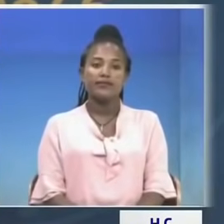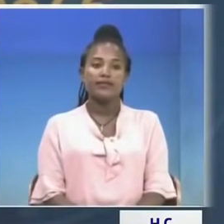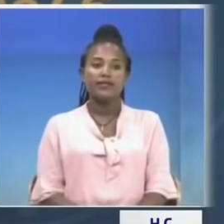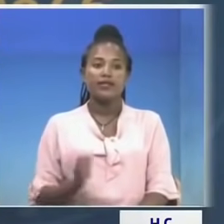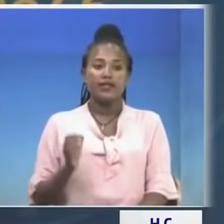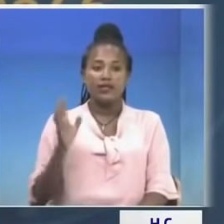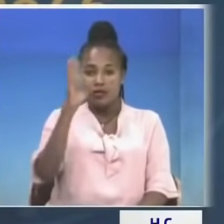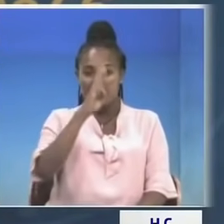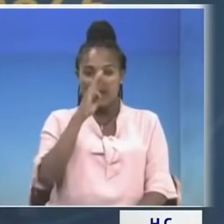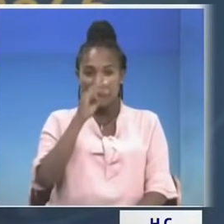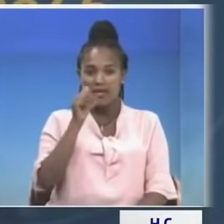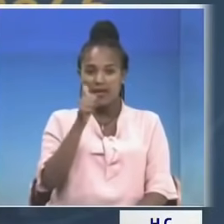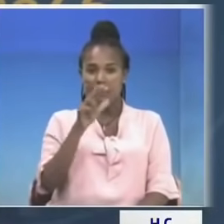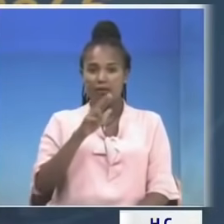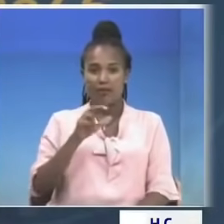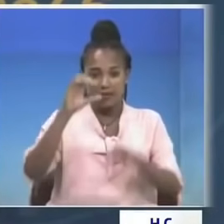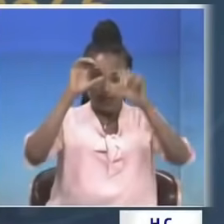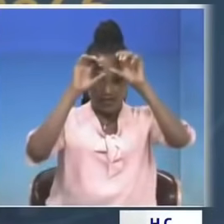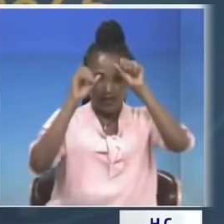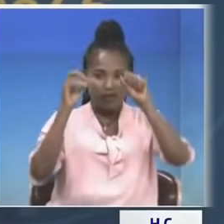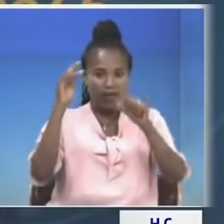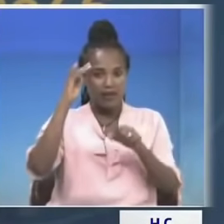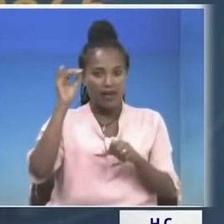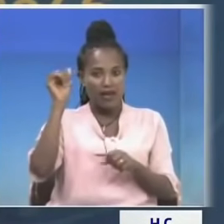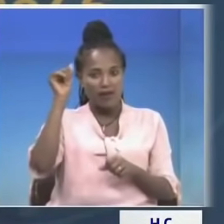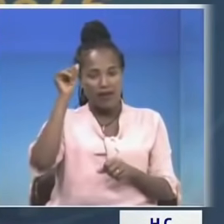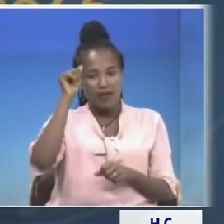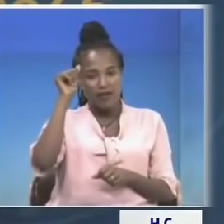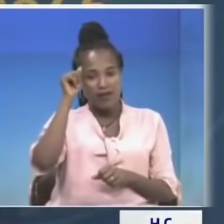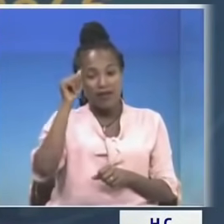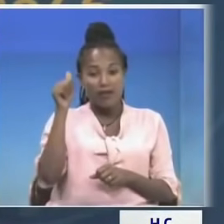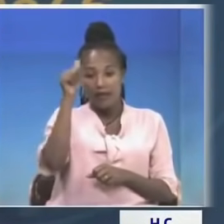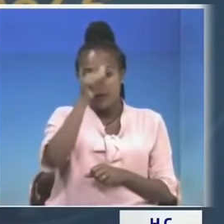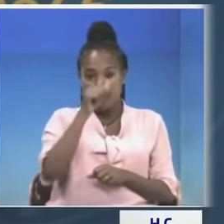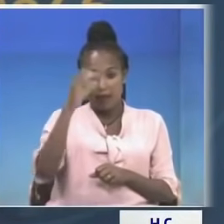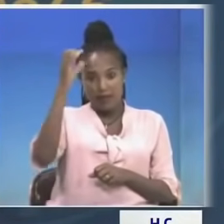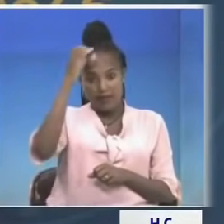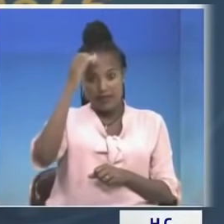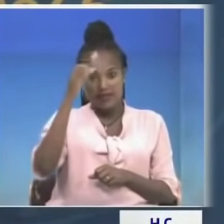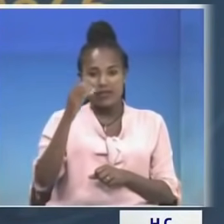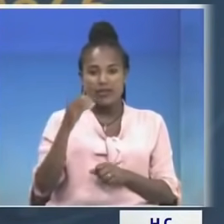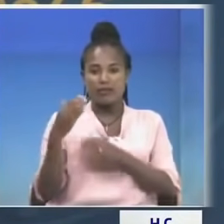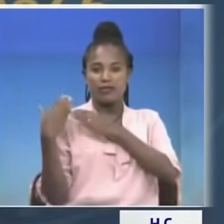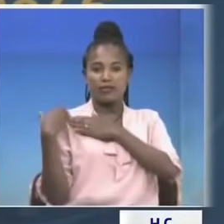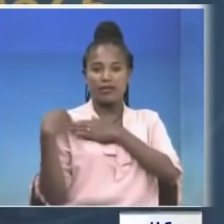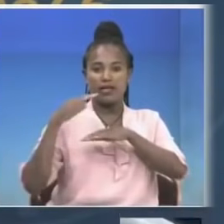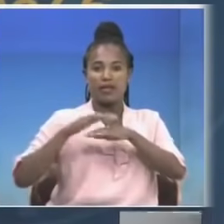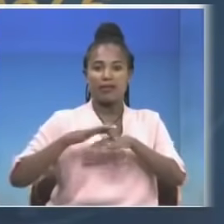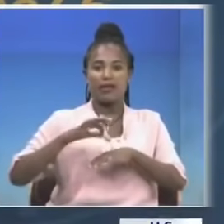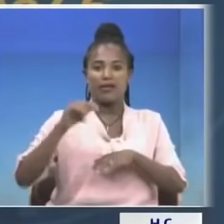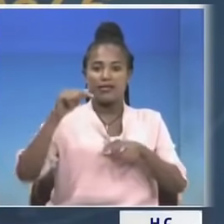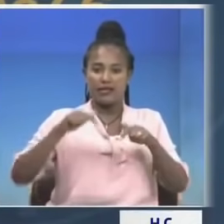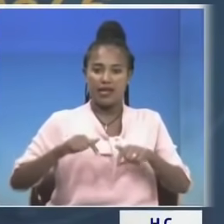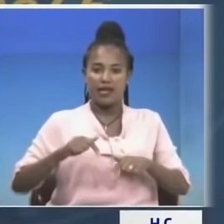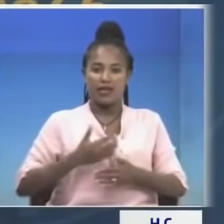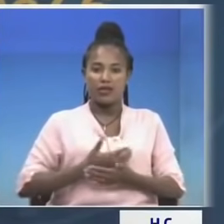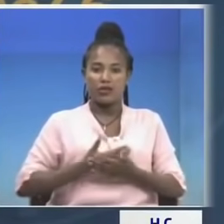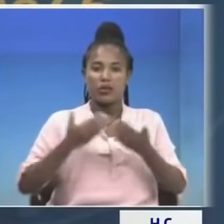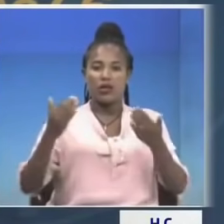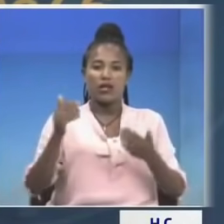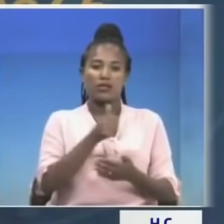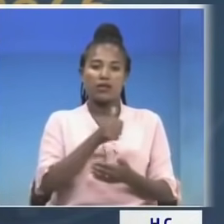የሶማሌ ሪፐብሊክ ፕሬዝዳንት ሙሐመድ አብዱላሂ ፎርማጆ በኢትዮጵያ መንግስት በዓለ ሲመት ላይ ለመገኘት ዛሬ ረፋድ ላይ አዲስ